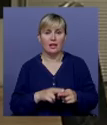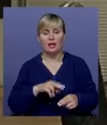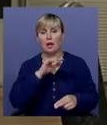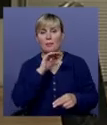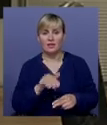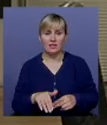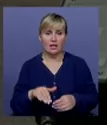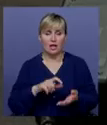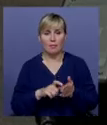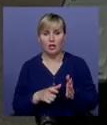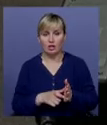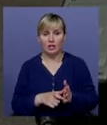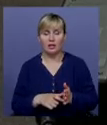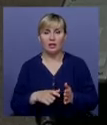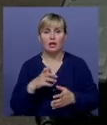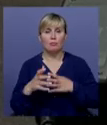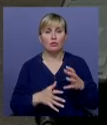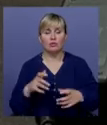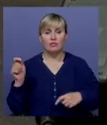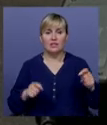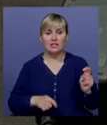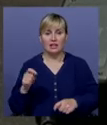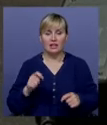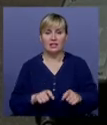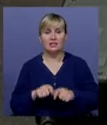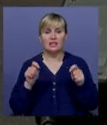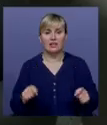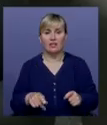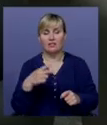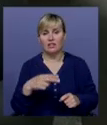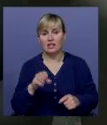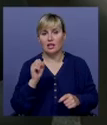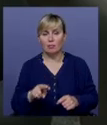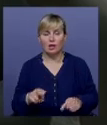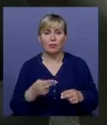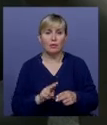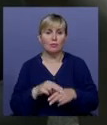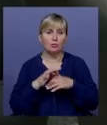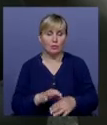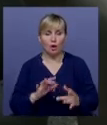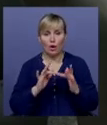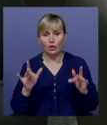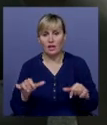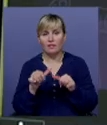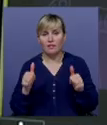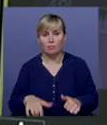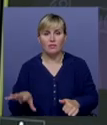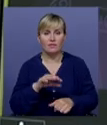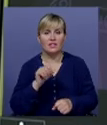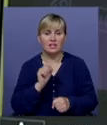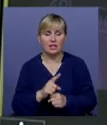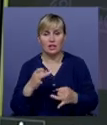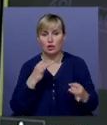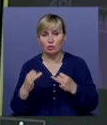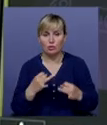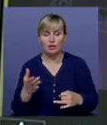профессиональная площадка. Международный фестиваль «Hack Day» стартовал 20 апреля. Так как он проходил в онлайн-формате, все задания и